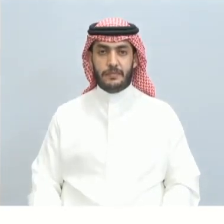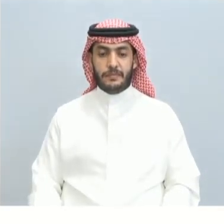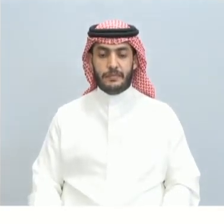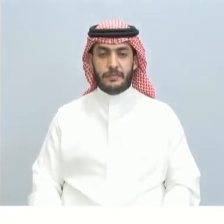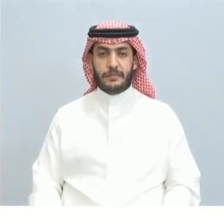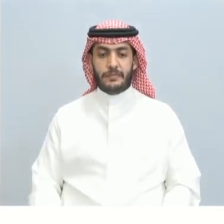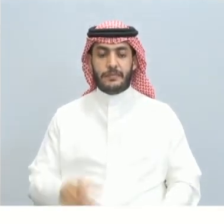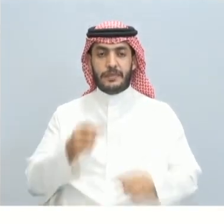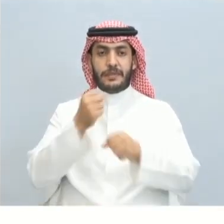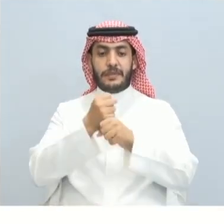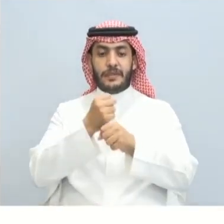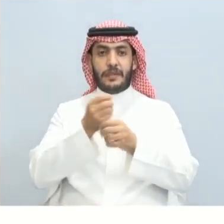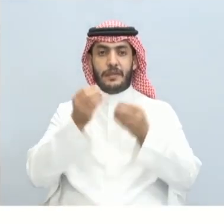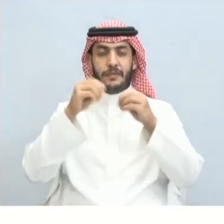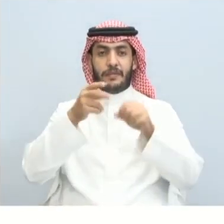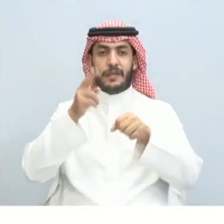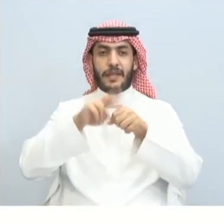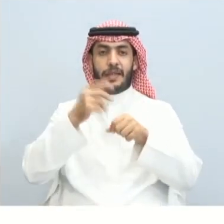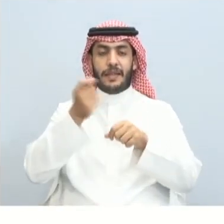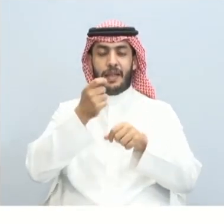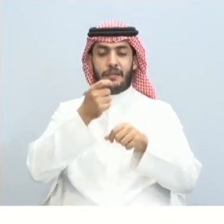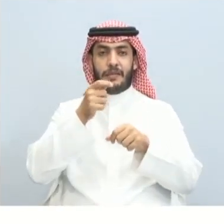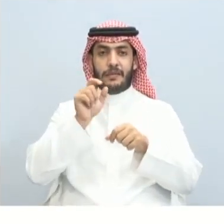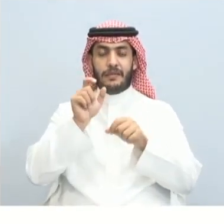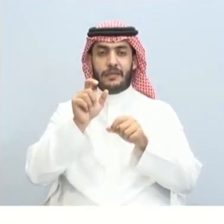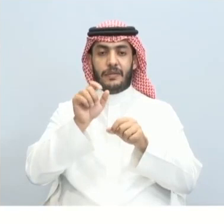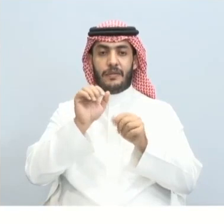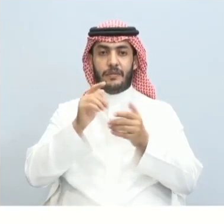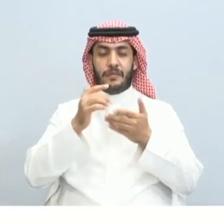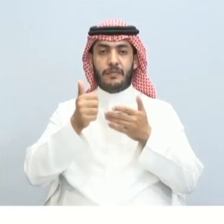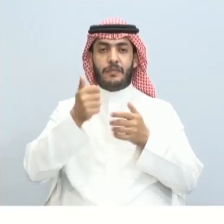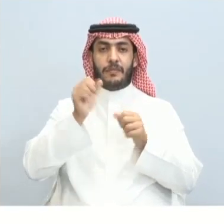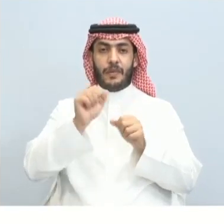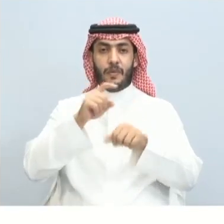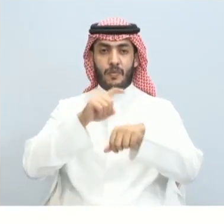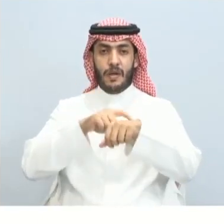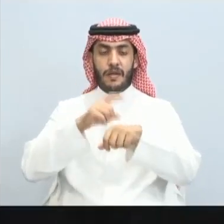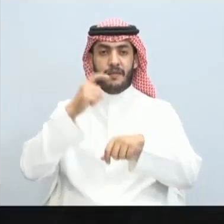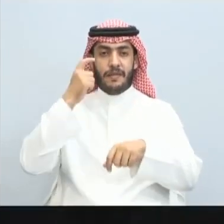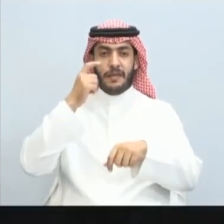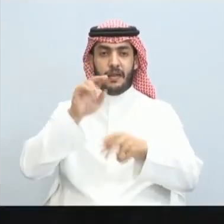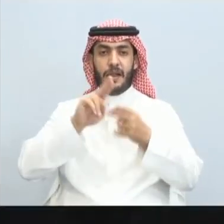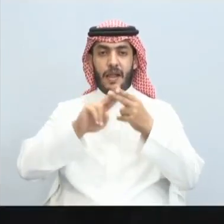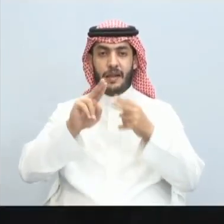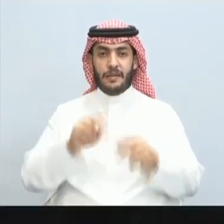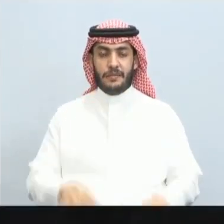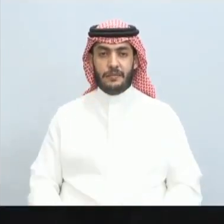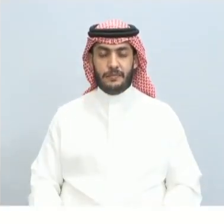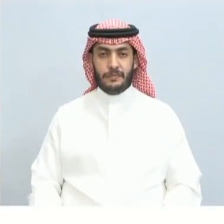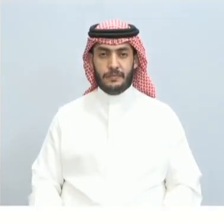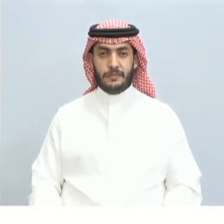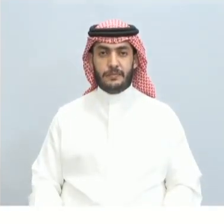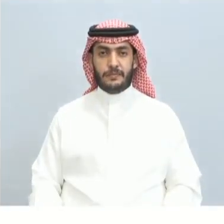نريد ان نستعمل خاصيه او اكثر لاعاده كتابه هذه العباره ايضا سوف اترك لكم الوقت للتفكير في حلها